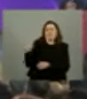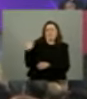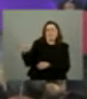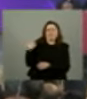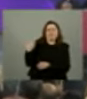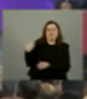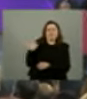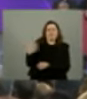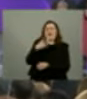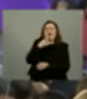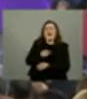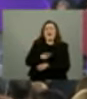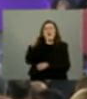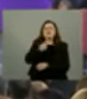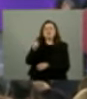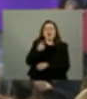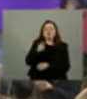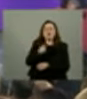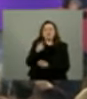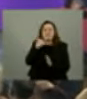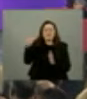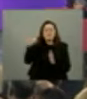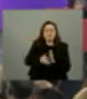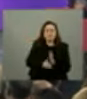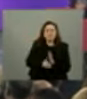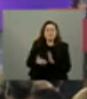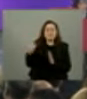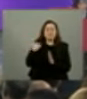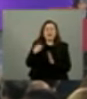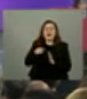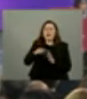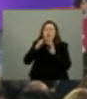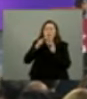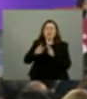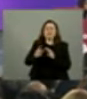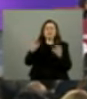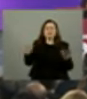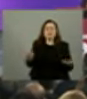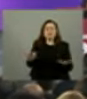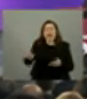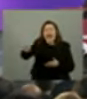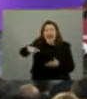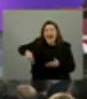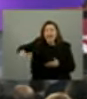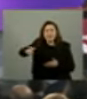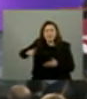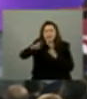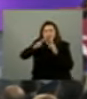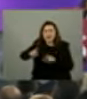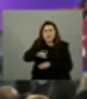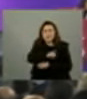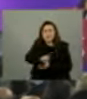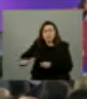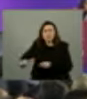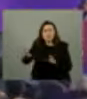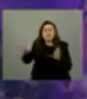του πολιτικού χώρου, εγγυητή ή ό,τι διαφορετικά αλεχθεί. Οι άνθρωποι πετυχαίνουν αυτό που μπορούν στην